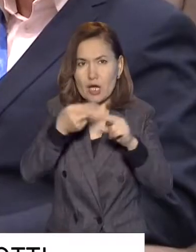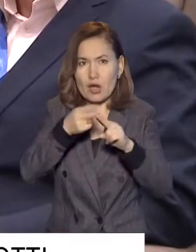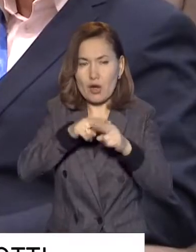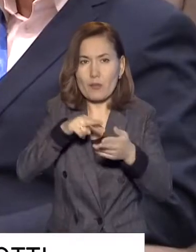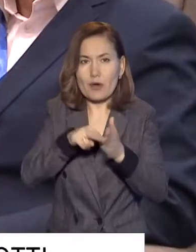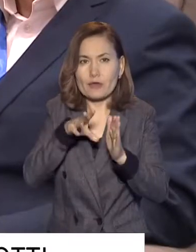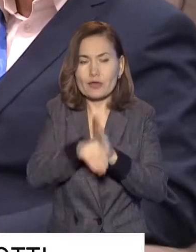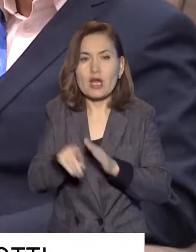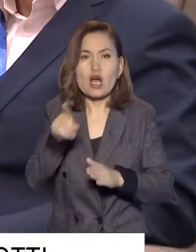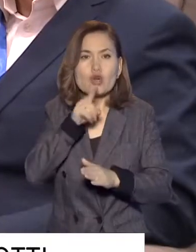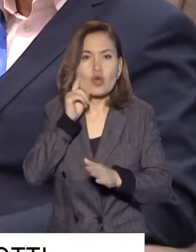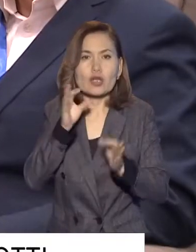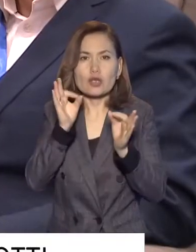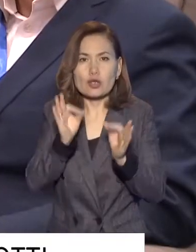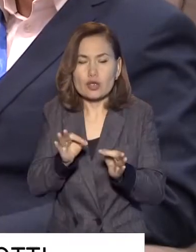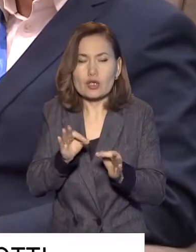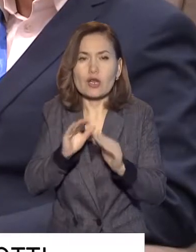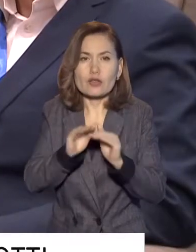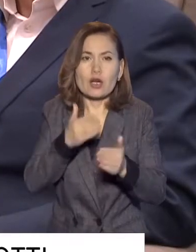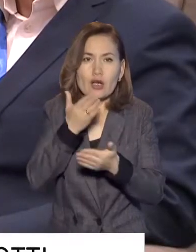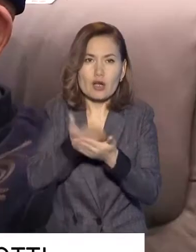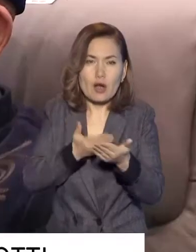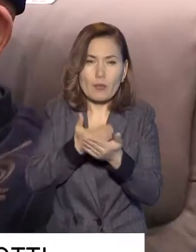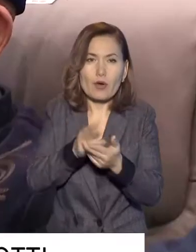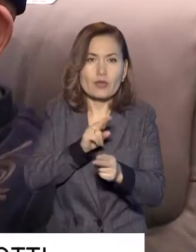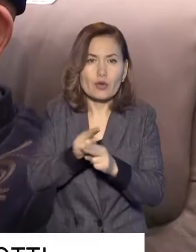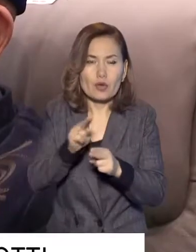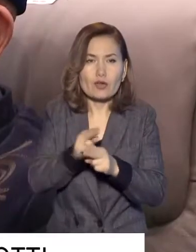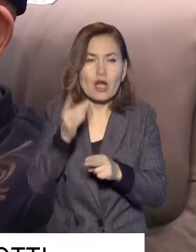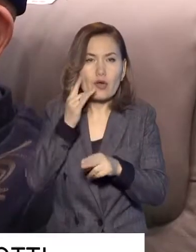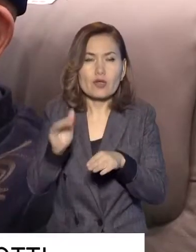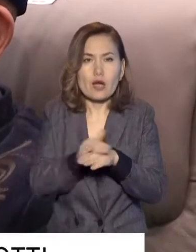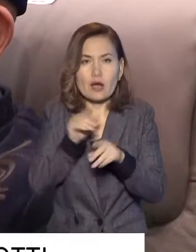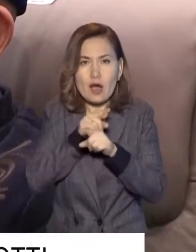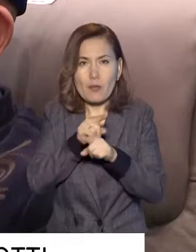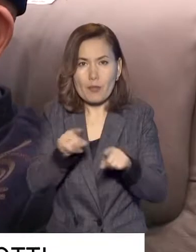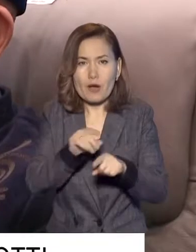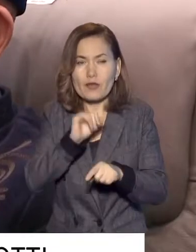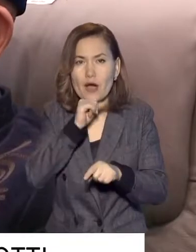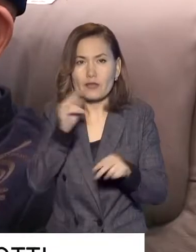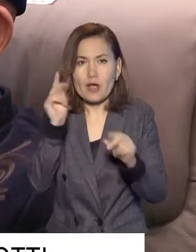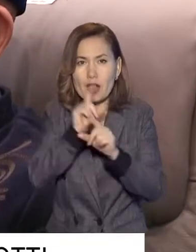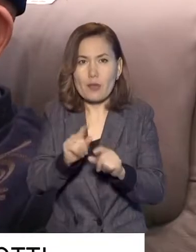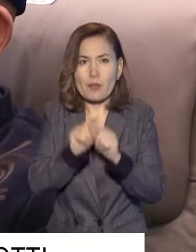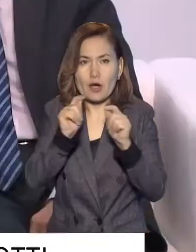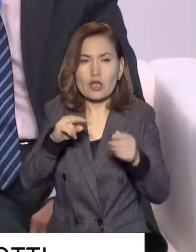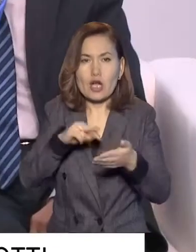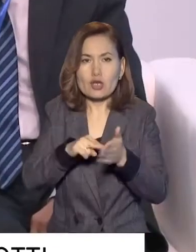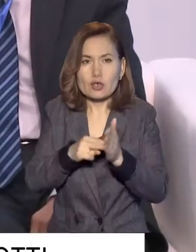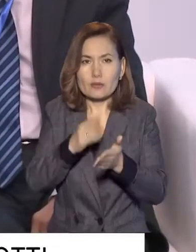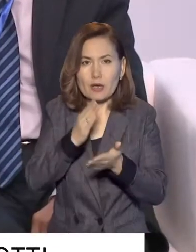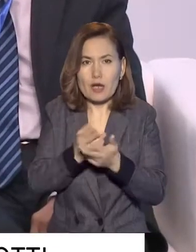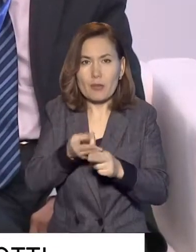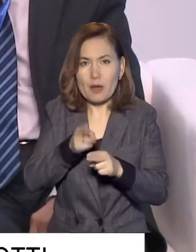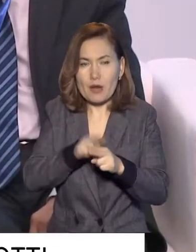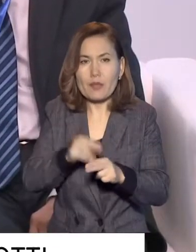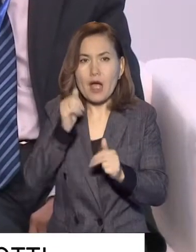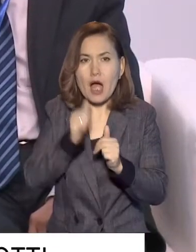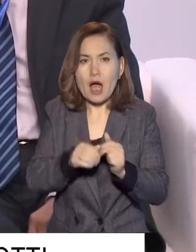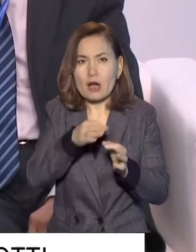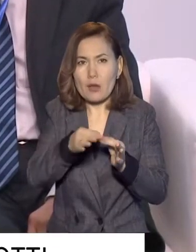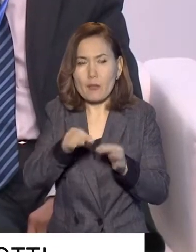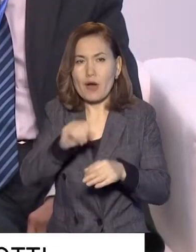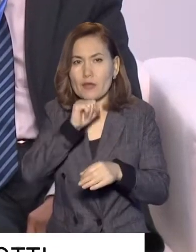аясында жастарды дұрыс жолға бағыттап, жас буынды жақсылыққа үгіттейтін аталар мектебін қалыптастыру жоспарланып отыр. Сондықтан әр